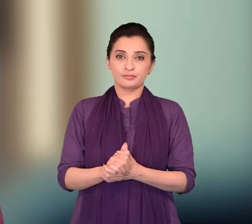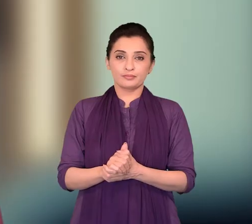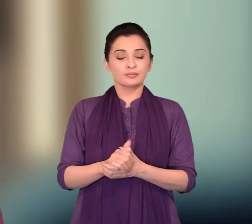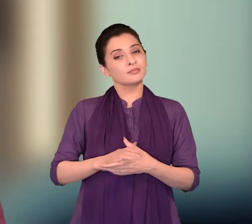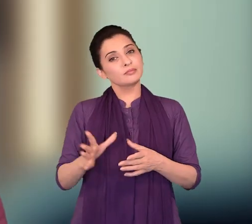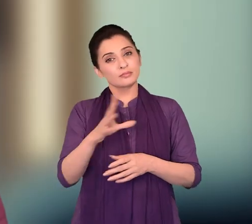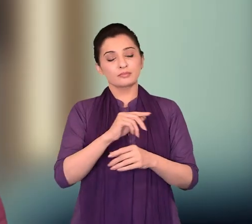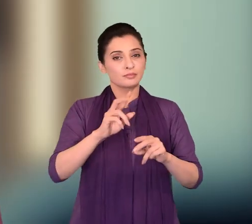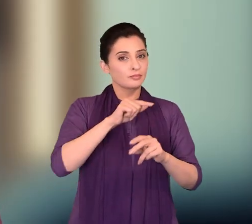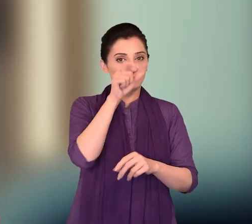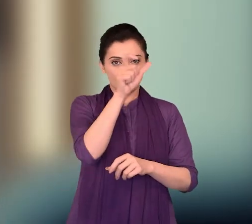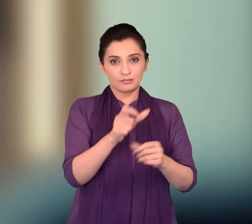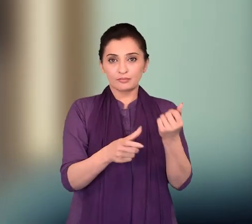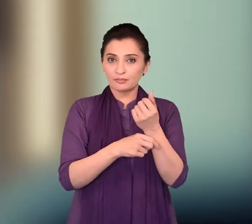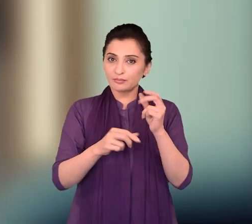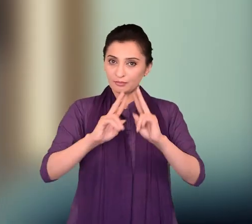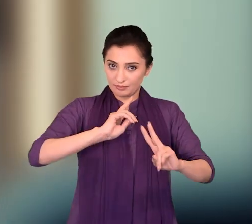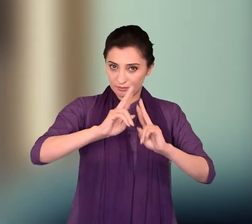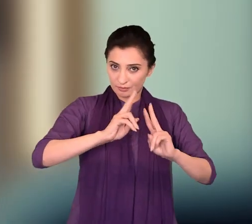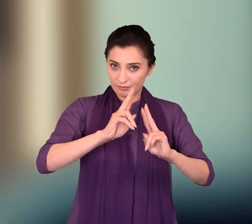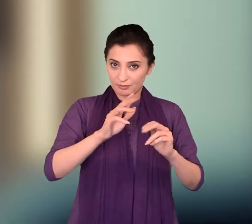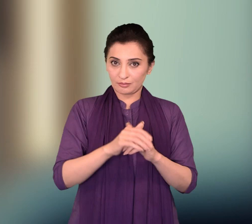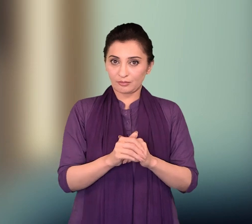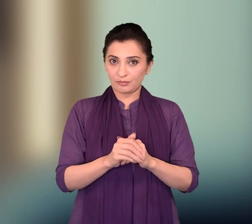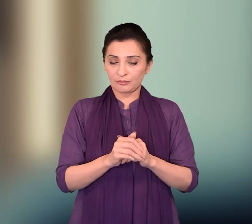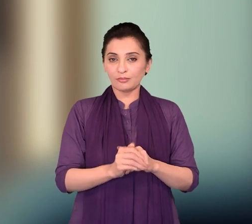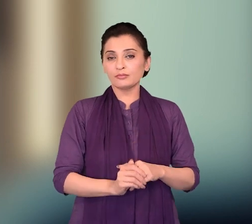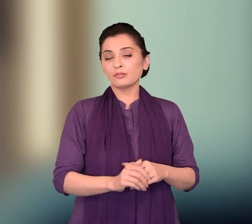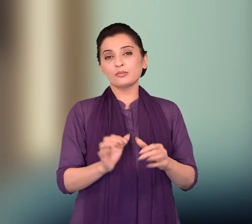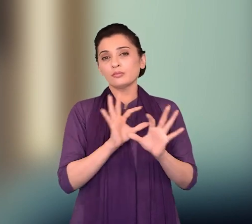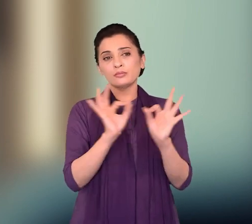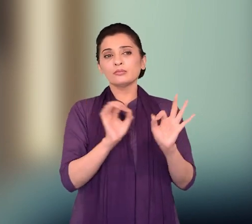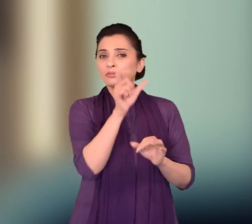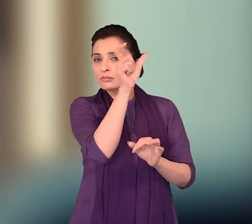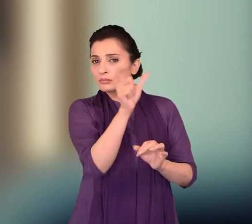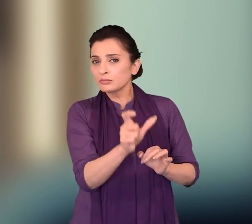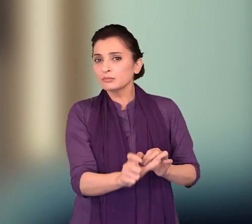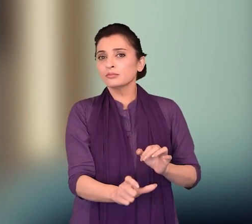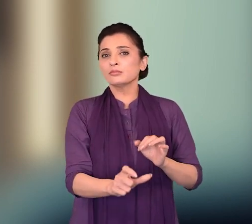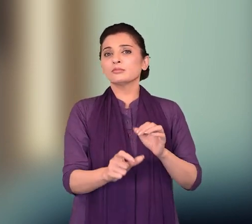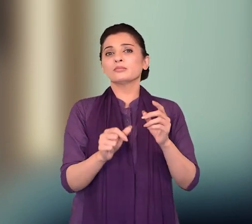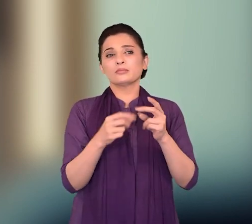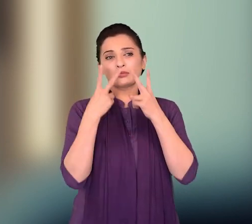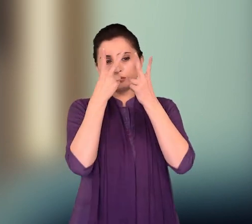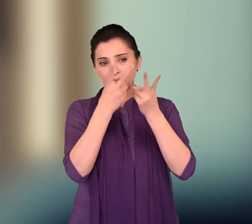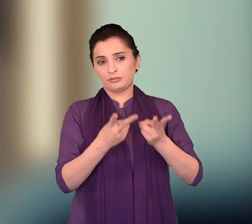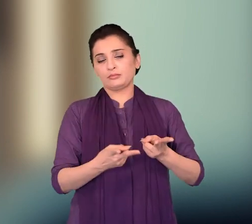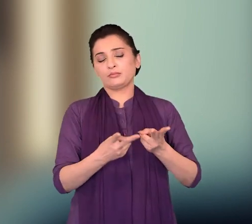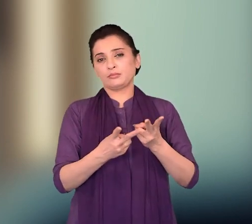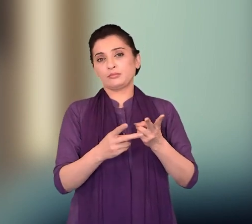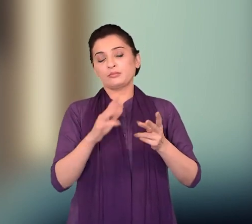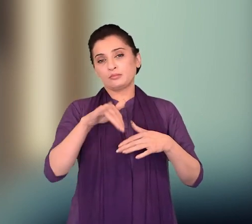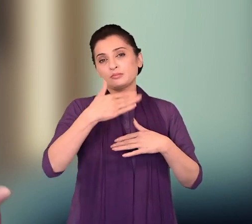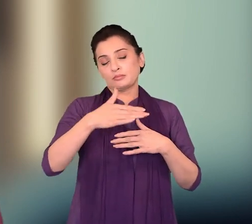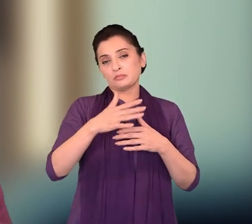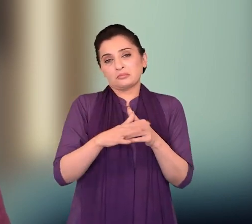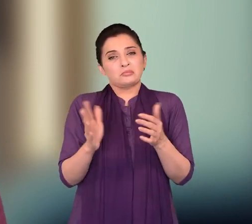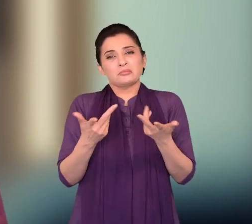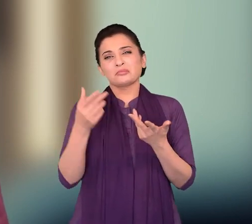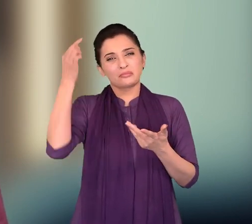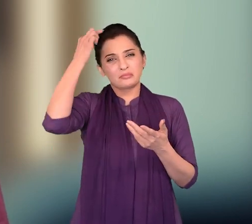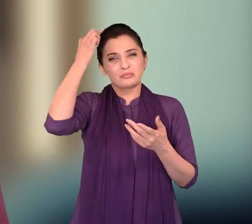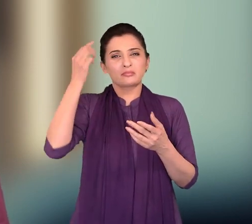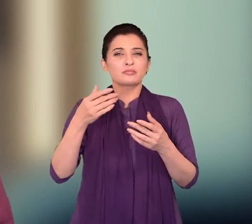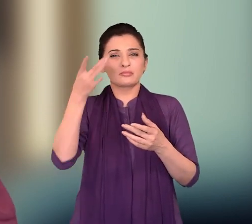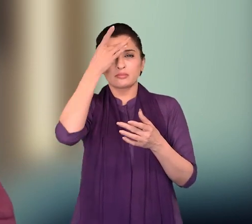آپ ڈسکس کرتے ہیں اس پیشنٹ کے ساتھ اور اس کو آن دا ہول ٹریٹ کرتے ہیں. بہت سارے ایسے سائیکولوجیکل پرابلمس ہوتے ہیں جن سے ڈائٹ خراب